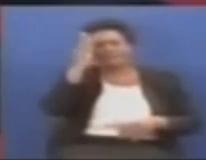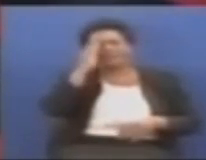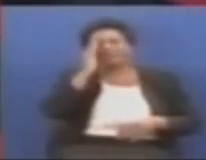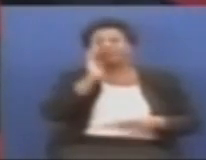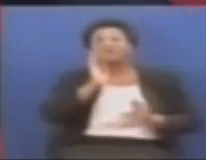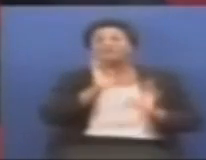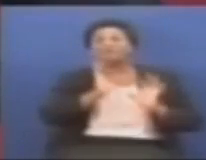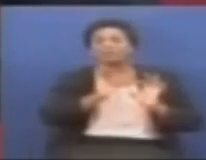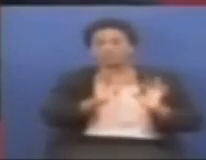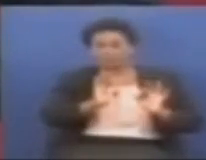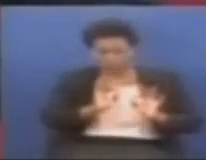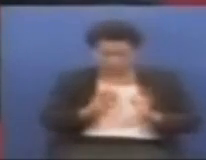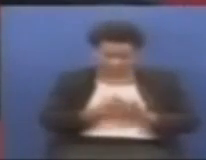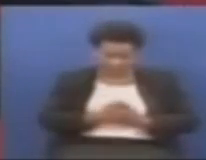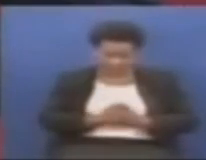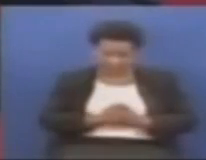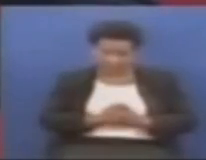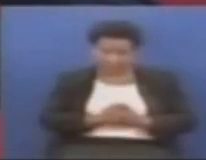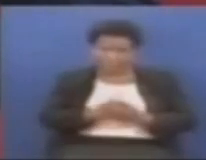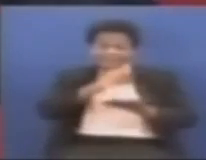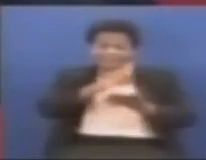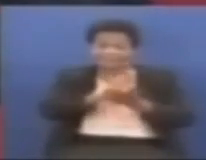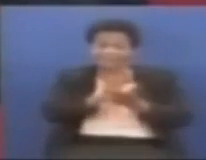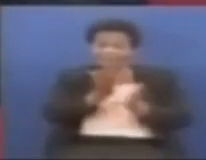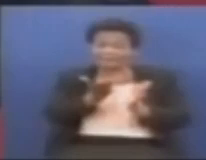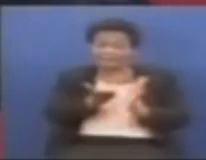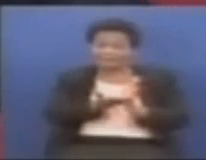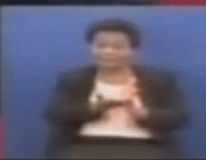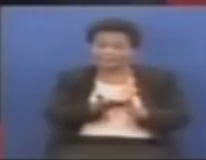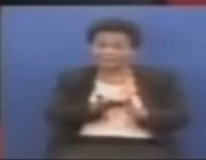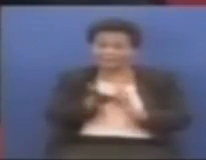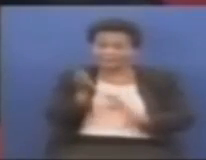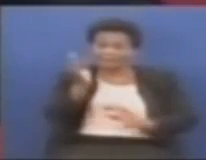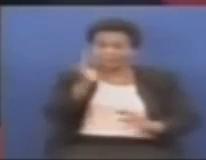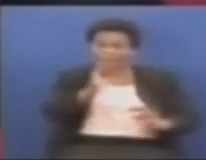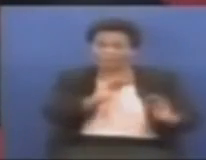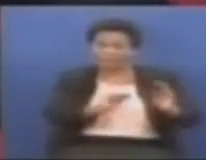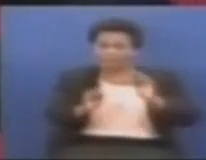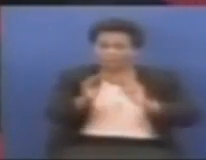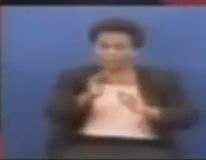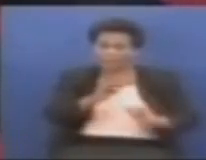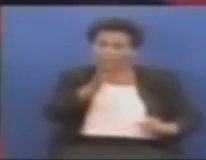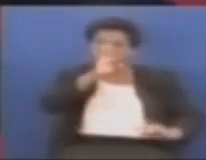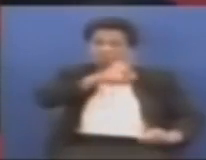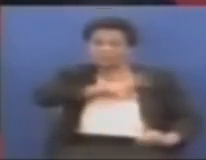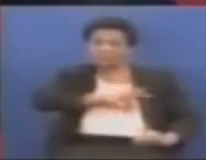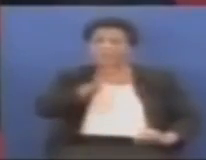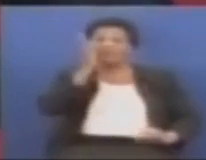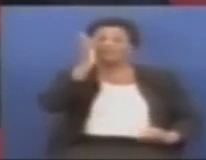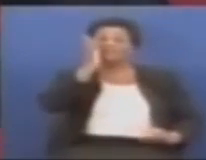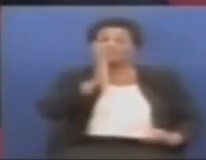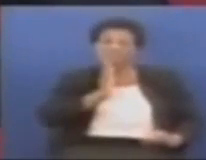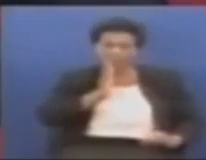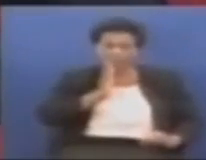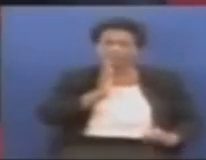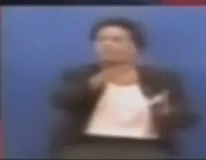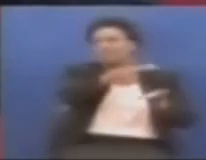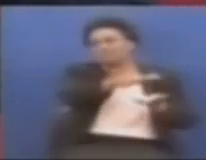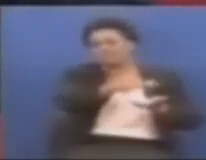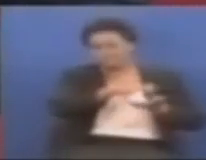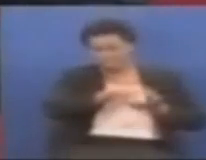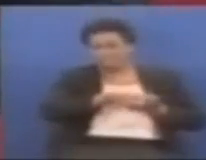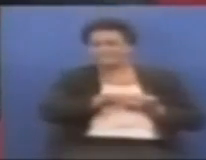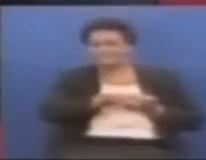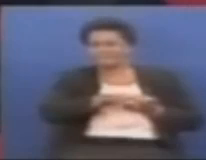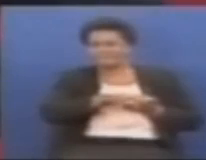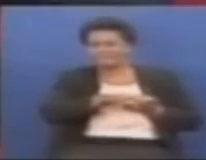ya sekta ambayo inachangia katika kutoa nafasi za ajira ni pamoja na sekta ya uvuvi. Mheshimiwa